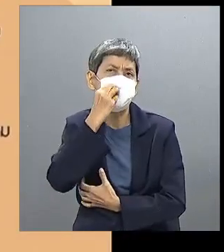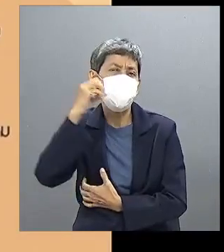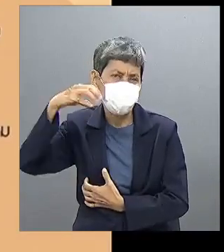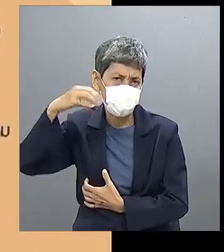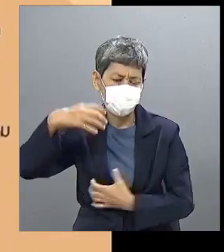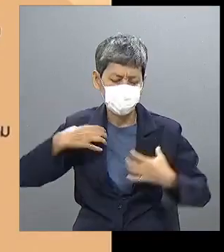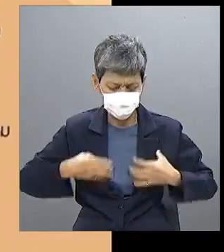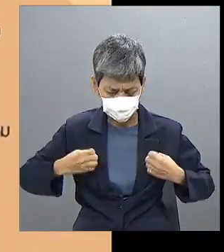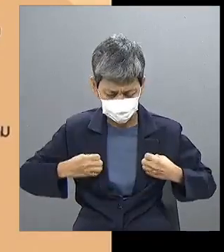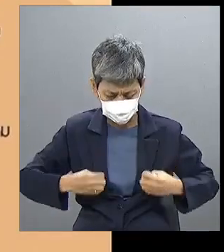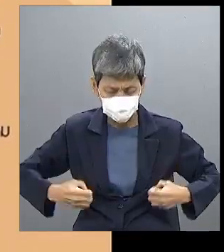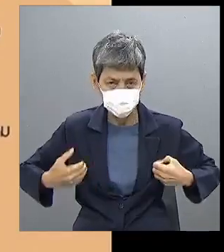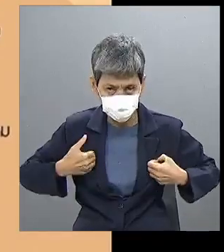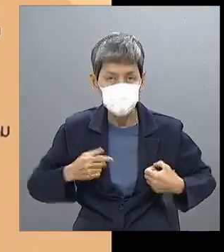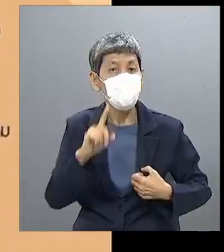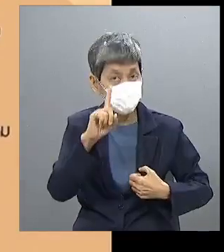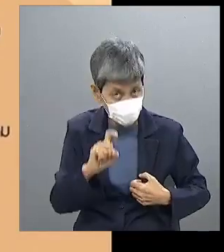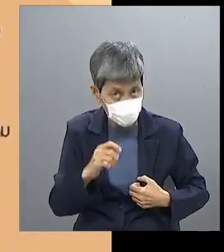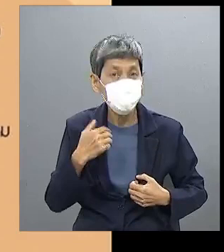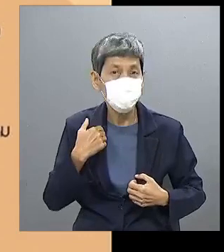เสียชีวิตด้วยนะครับผม